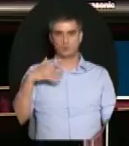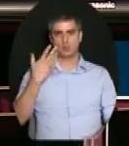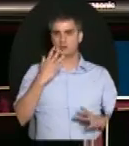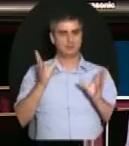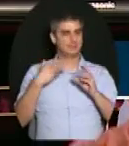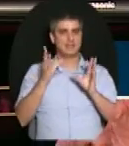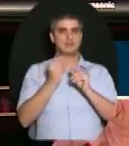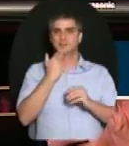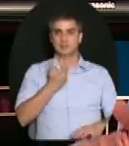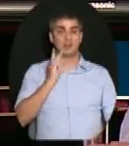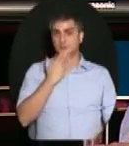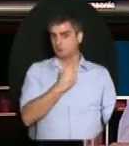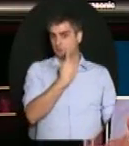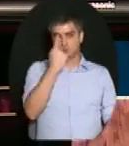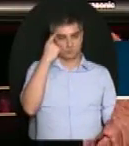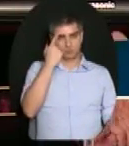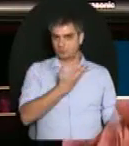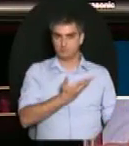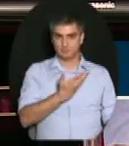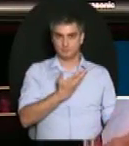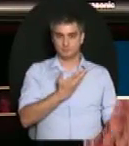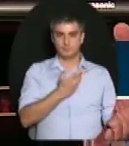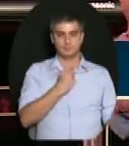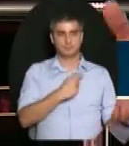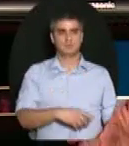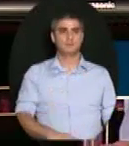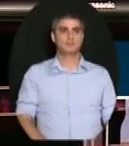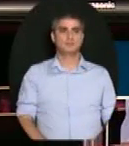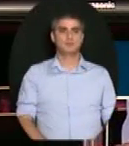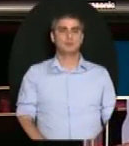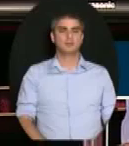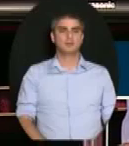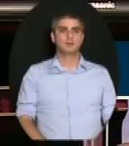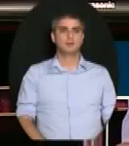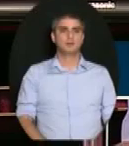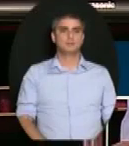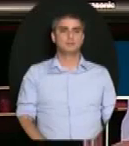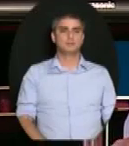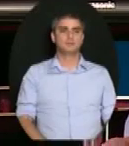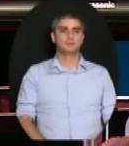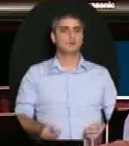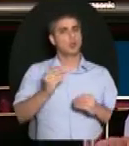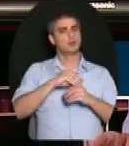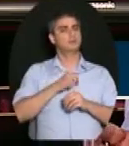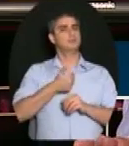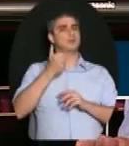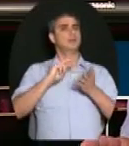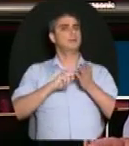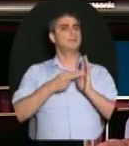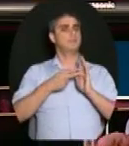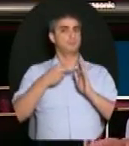לישראל, אני חושב גם ישראלים חושבים את זה, אני מנתחים גדולים ופוליטיקאים, mm-hmm. עוד מנהיג פלסטיני